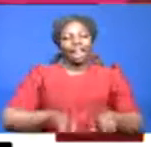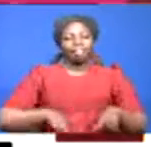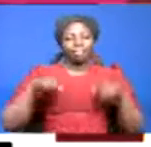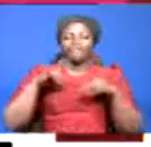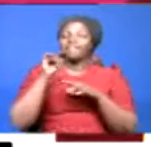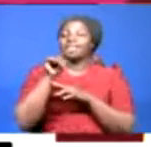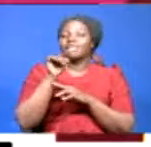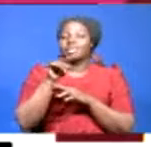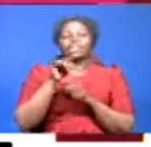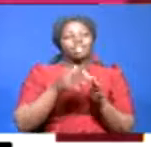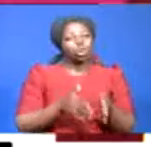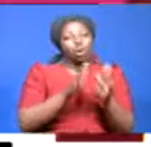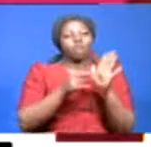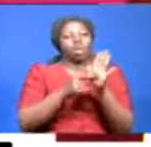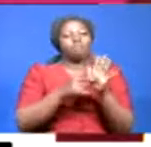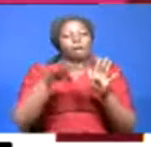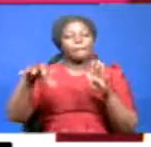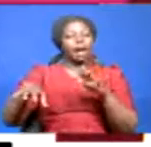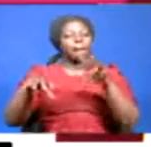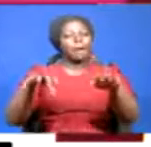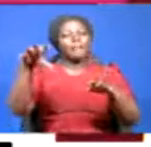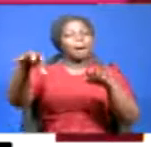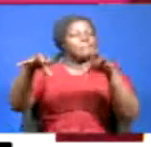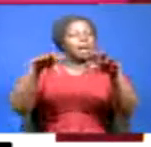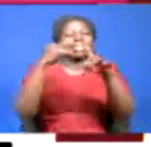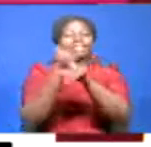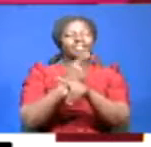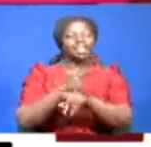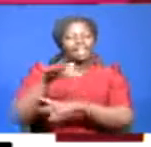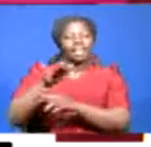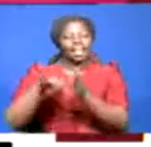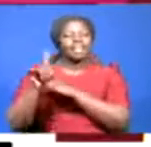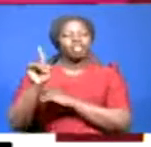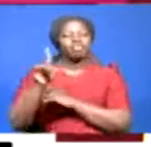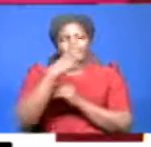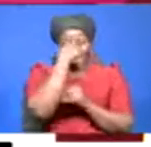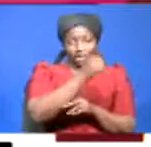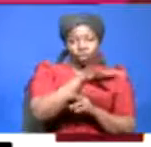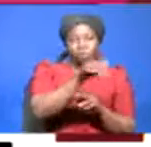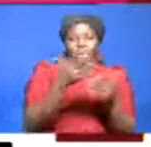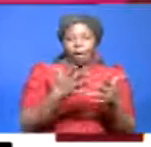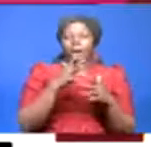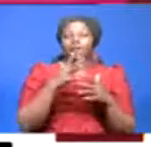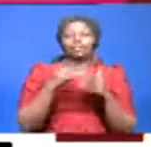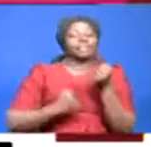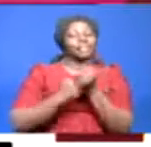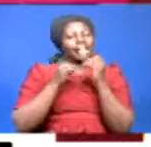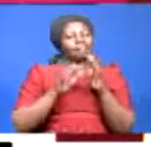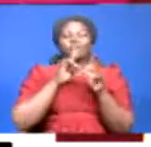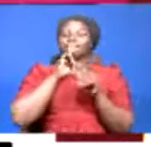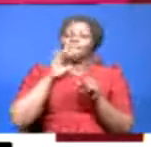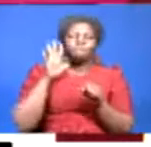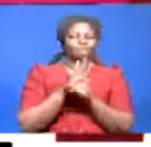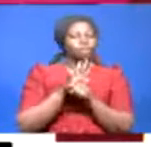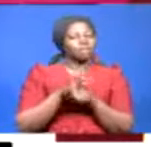ulisimama katika maeneo kadha wa kadha jijini Nairobi na katika kaunti ya Kajiado, huku mashabiki wakiahidiwa uhondo wa kutosha na